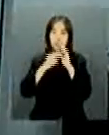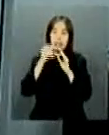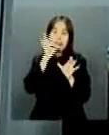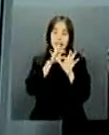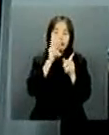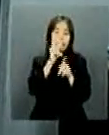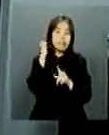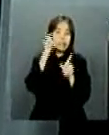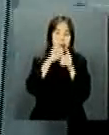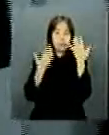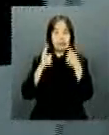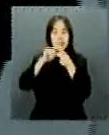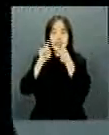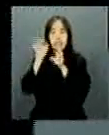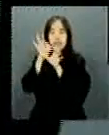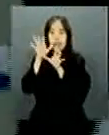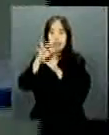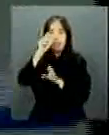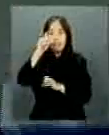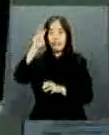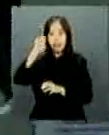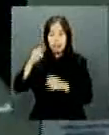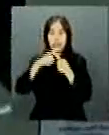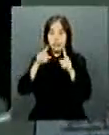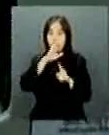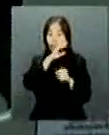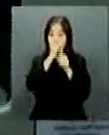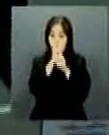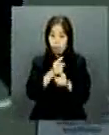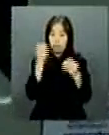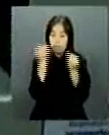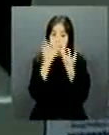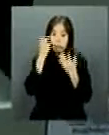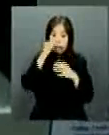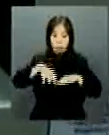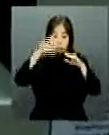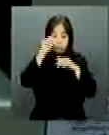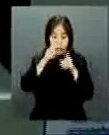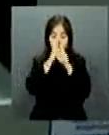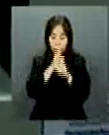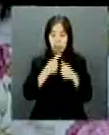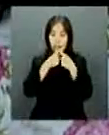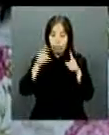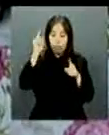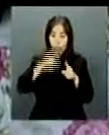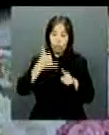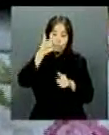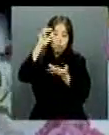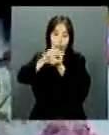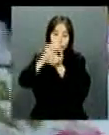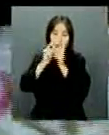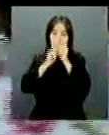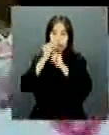ธนาคารออมสินหากเป็นผู้ประสบภัยตามหลักเกณฑ์แต่ควรติดต่อโดยเร็วเพราะสถาบันการเงินต้องเร่งดำเนินการให้